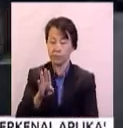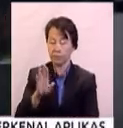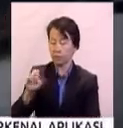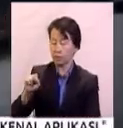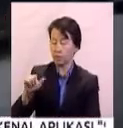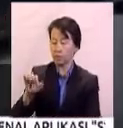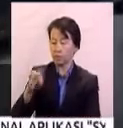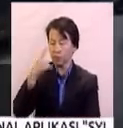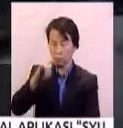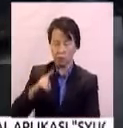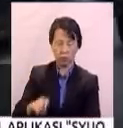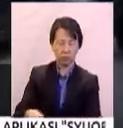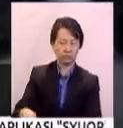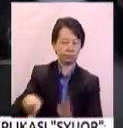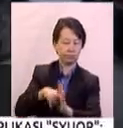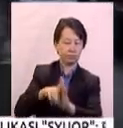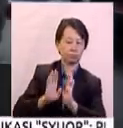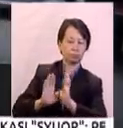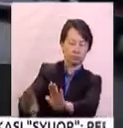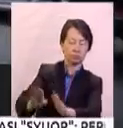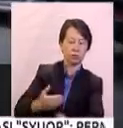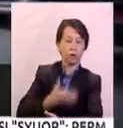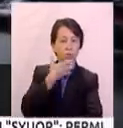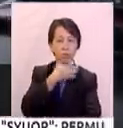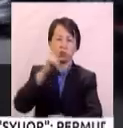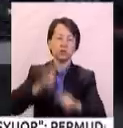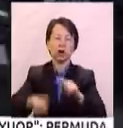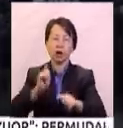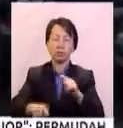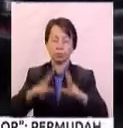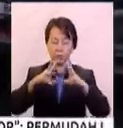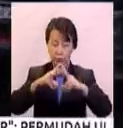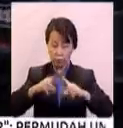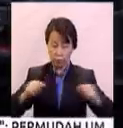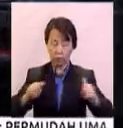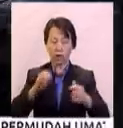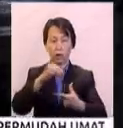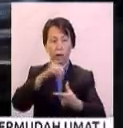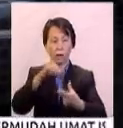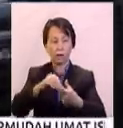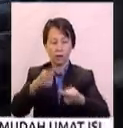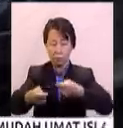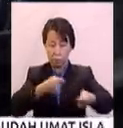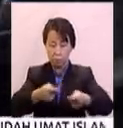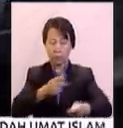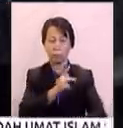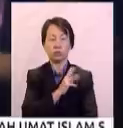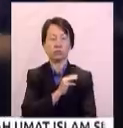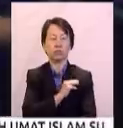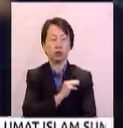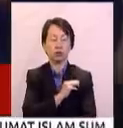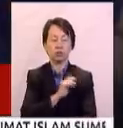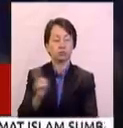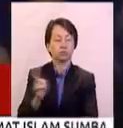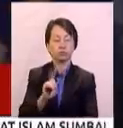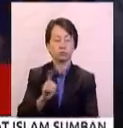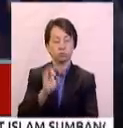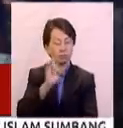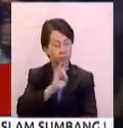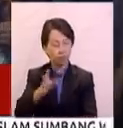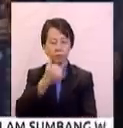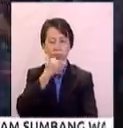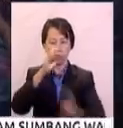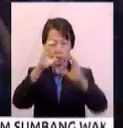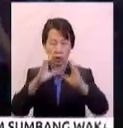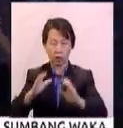bagi menangkis persepsi negatif bahawa anak muda tidak mampu menangani atau mentadbir kementerian, salah satu cara